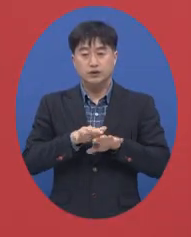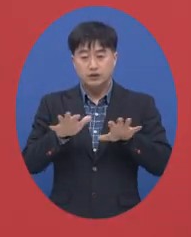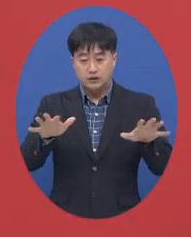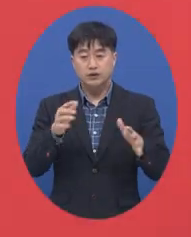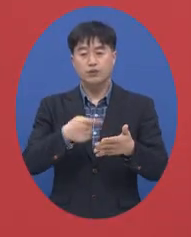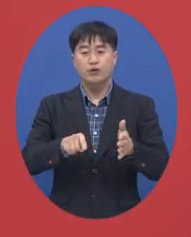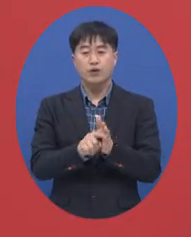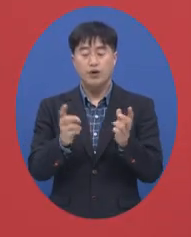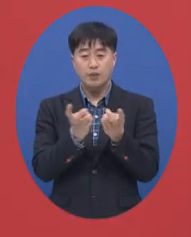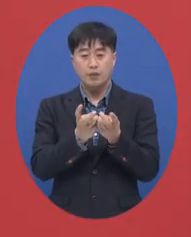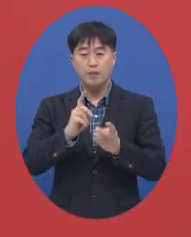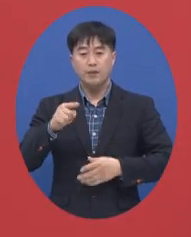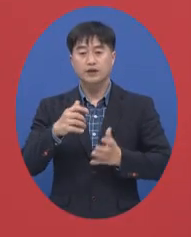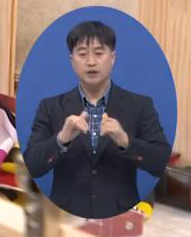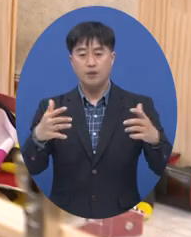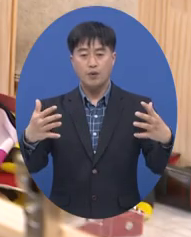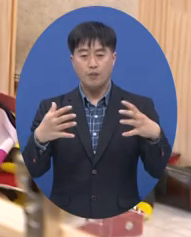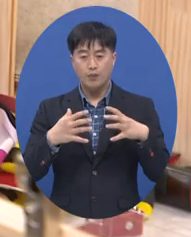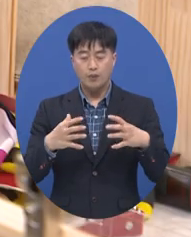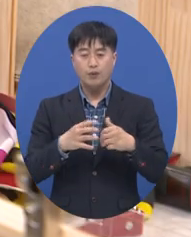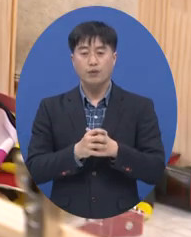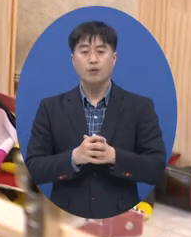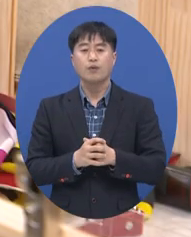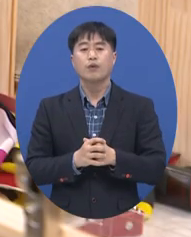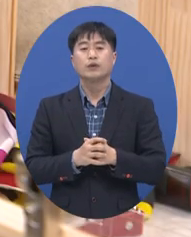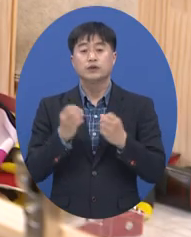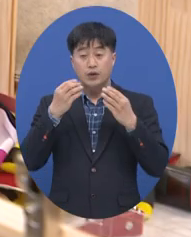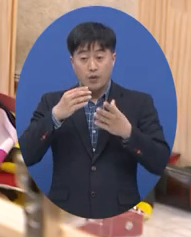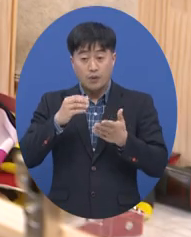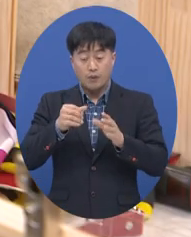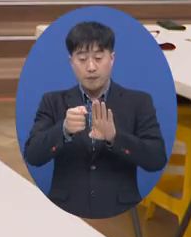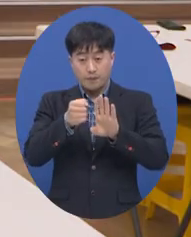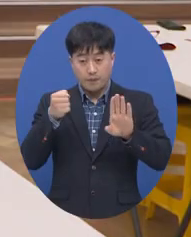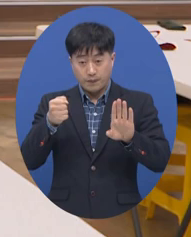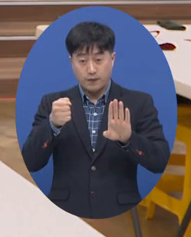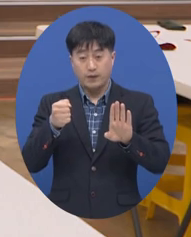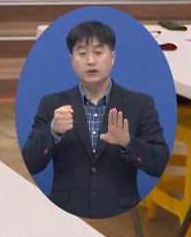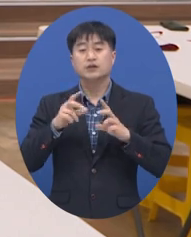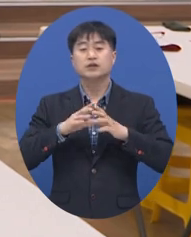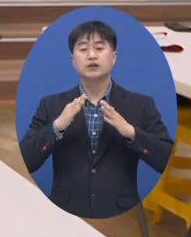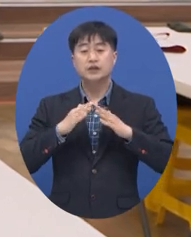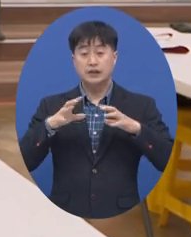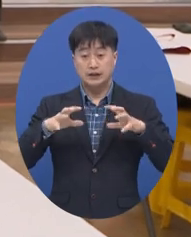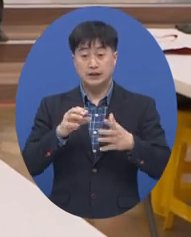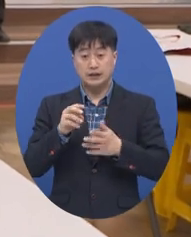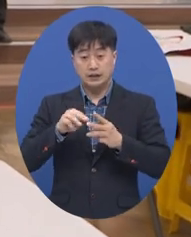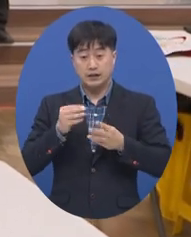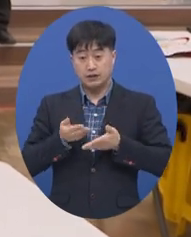만들어진 180점의 재활용 가구는 경기도 내 지역 아동센터로 전해졌습니다.